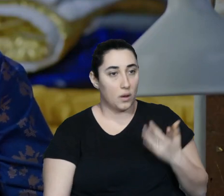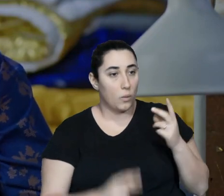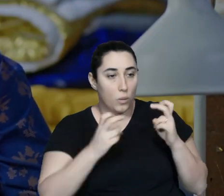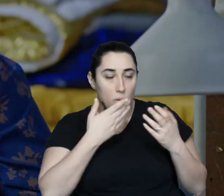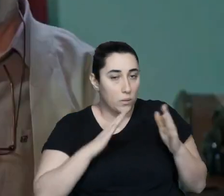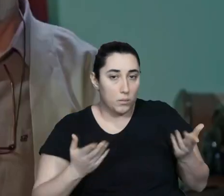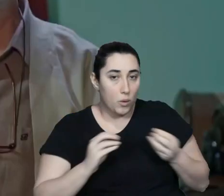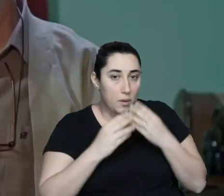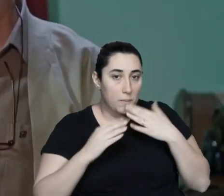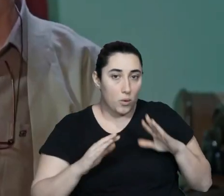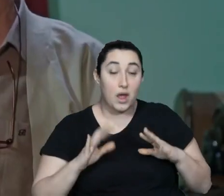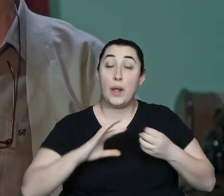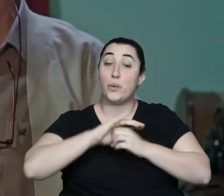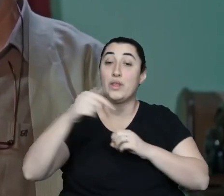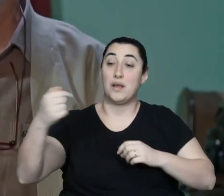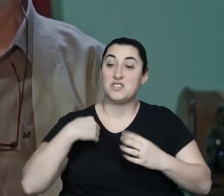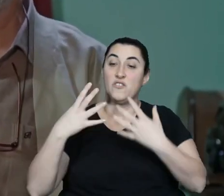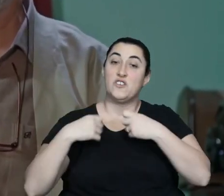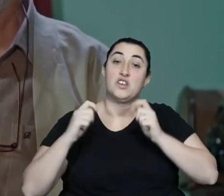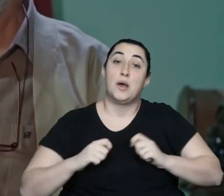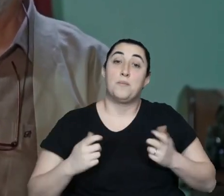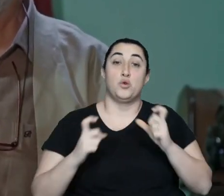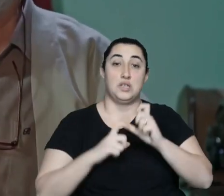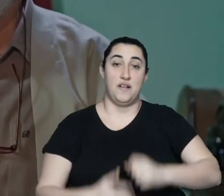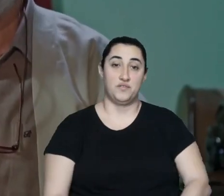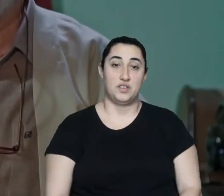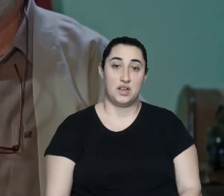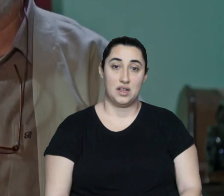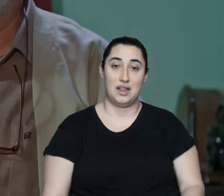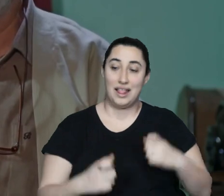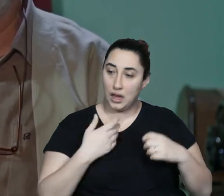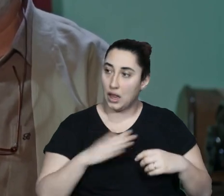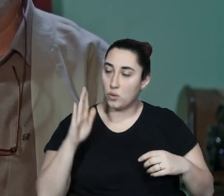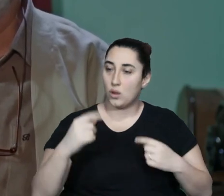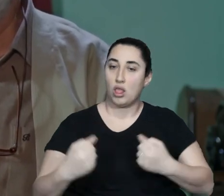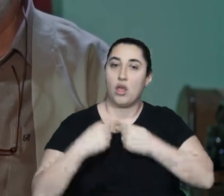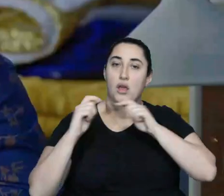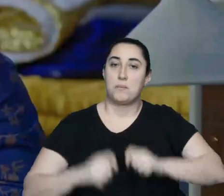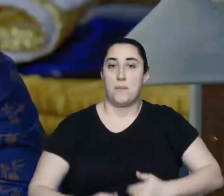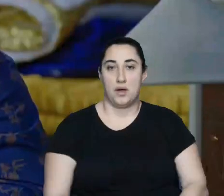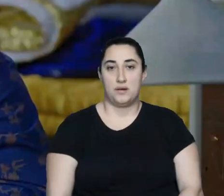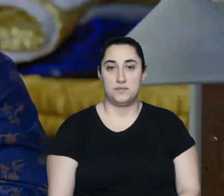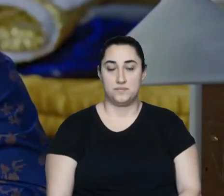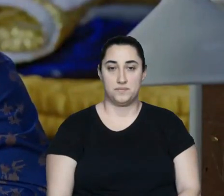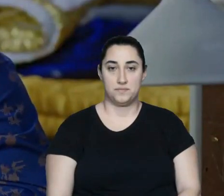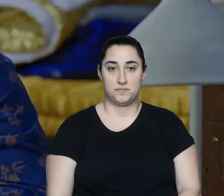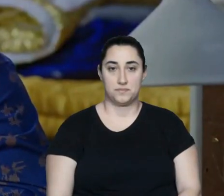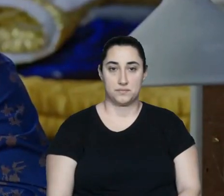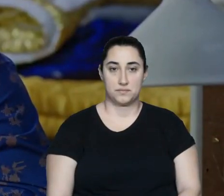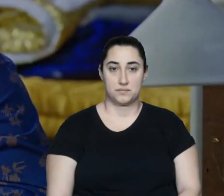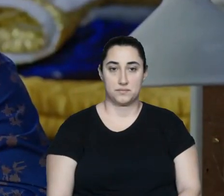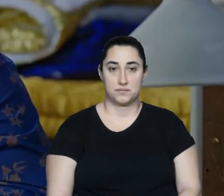Mesele yok o zaman. Ama dünyanın bizim de işi var Santral. Nereye kaçsan peşinden kovalar.